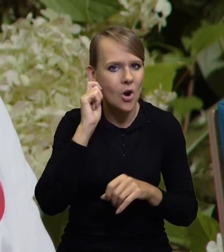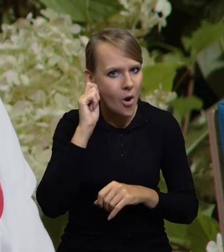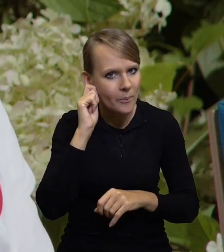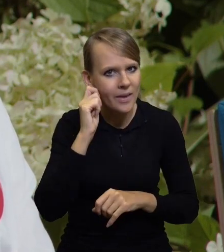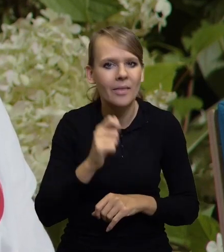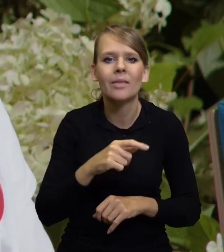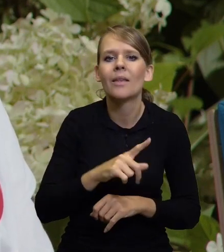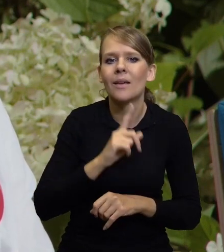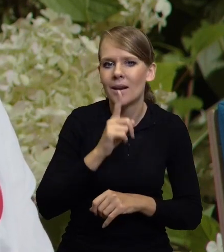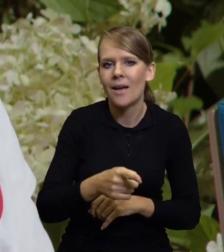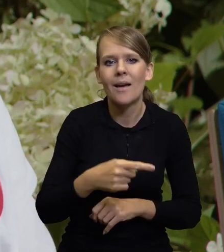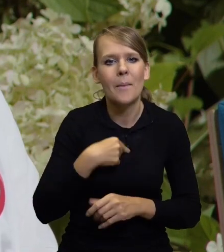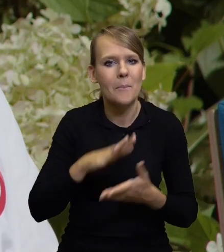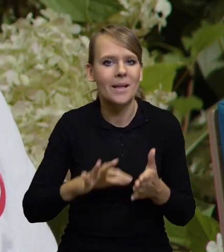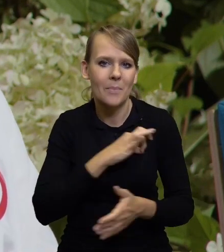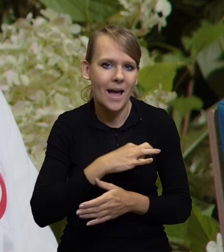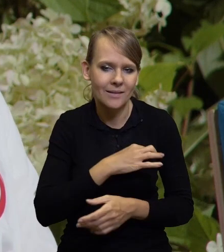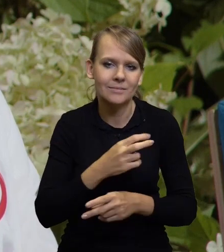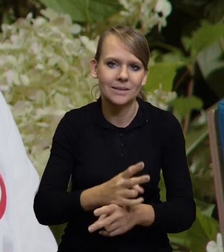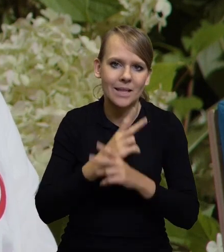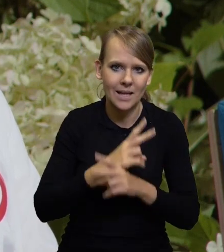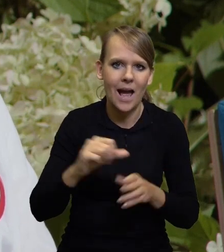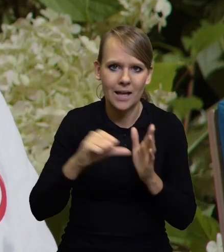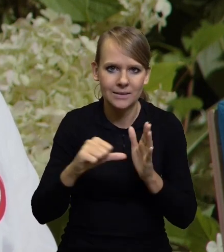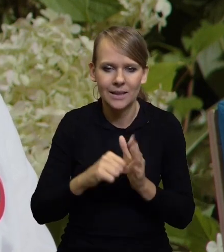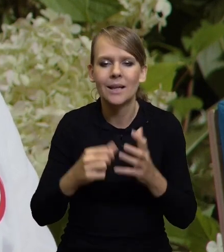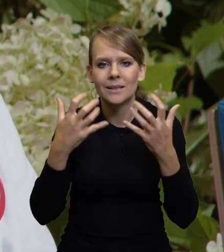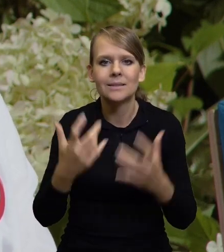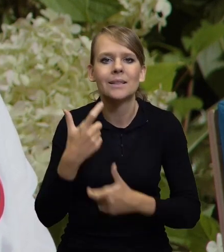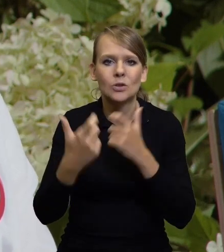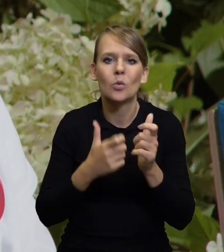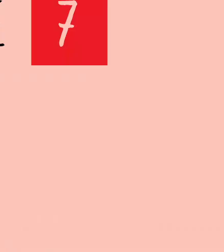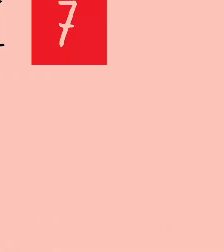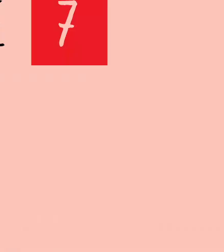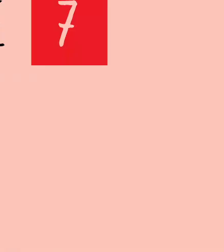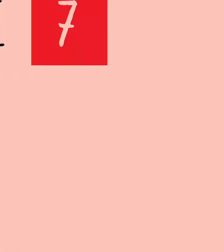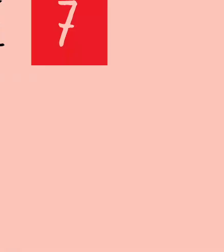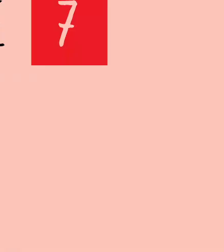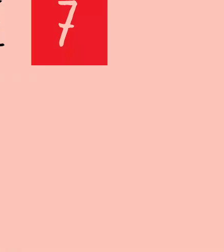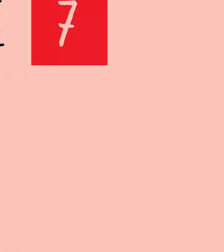bezpartyjna i niezależna kandydatka chcę zrobić porządek w najbliższym Sejmie.